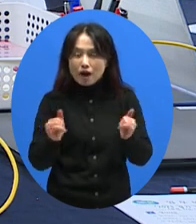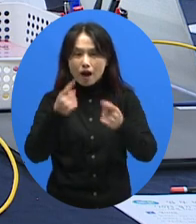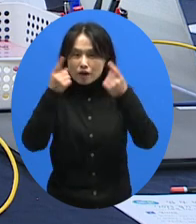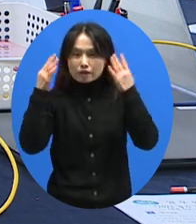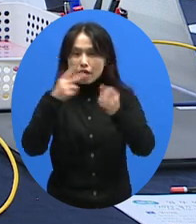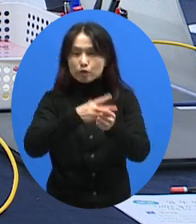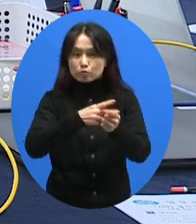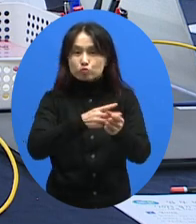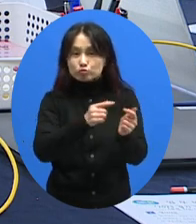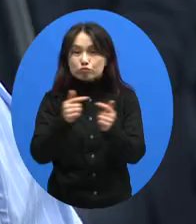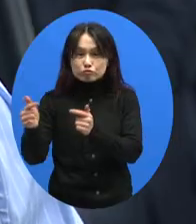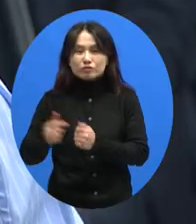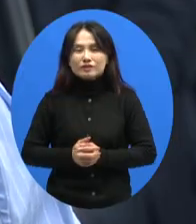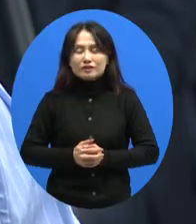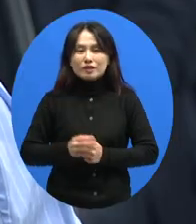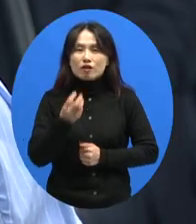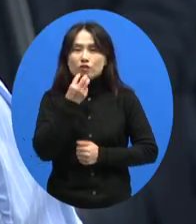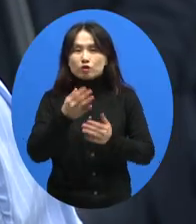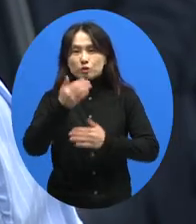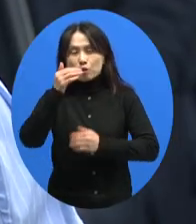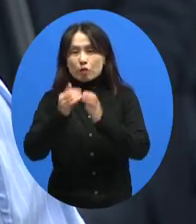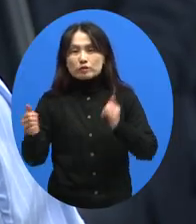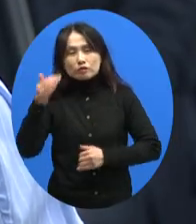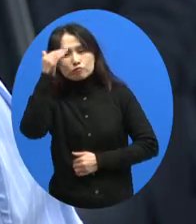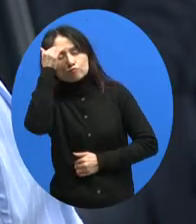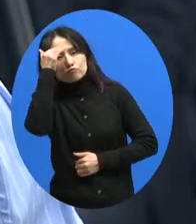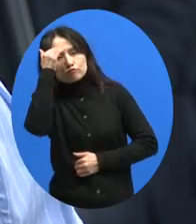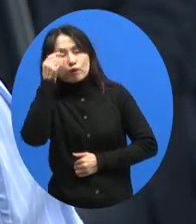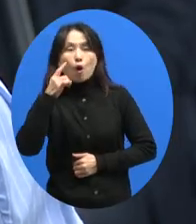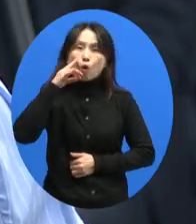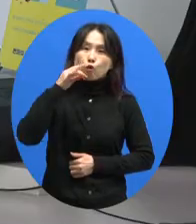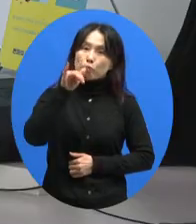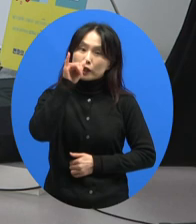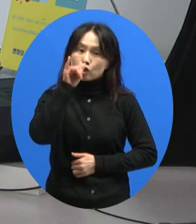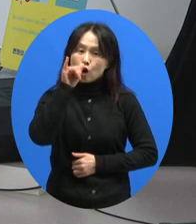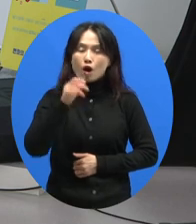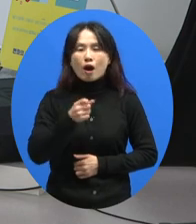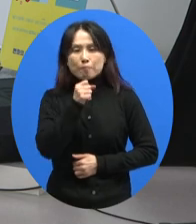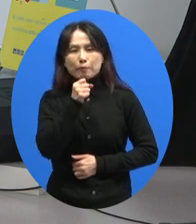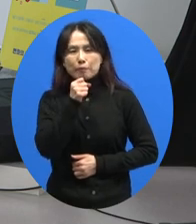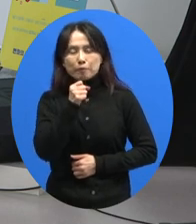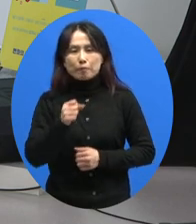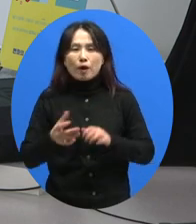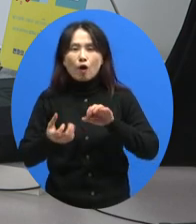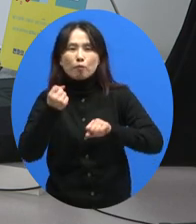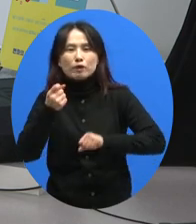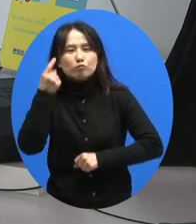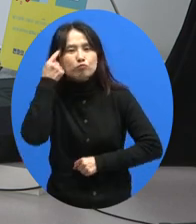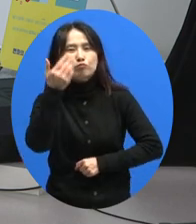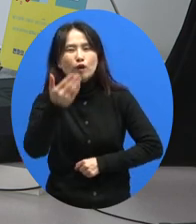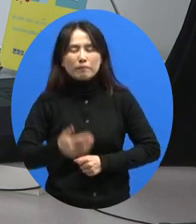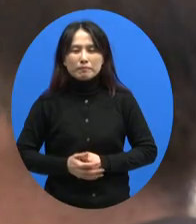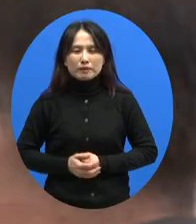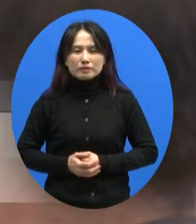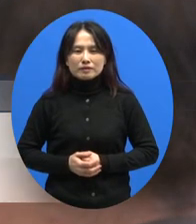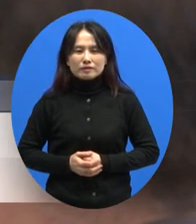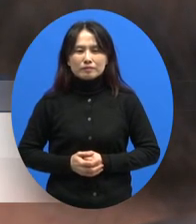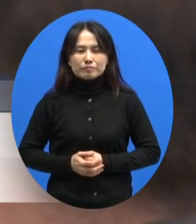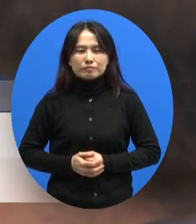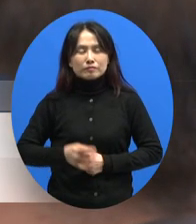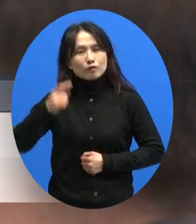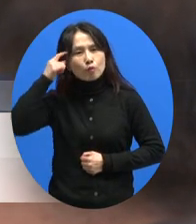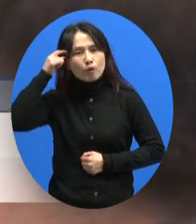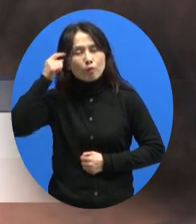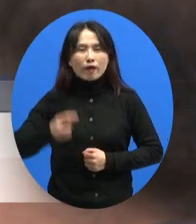등 도지사는 청중으로 지켜보다가 궁금한 게 생기자 마이크를 잡고는 즉석 질문을 던지고 왜 이렇게